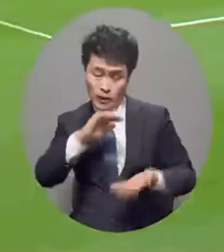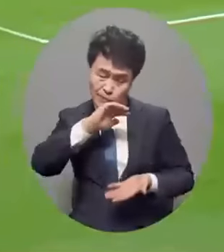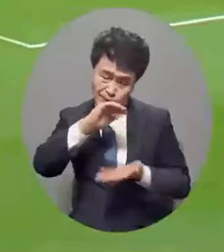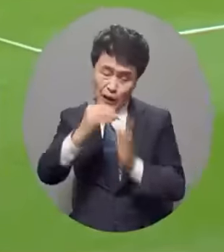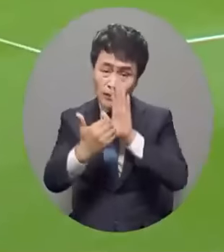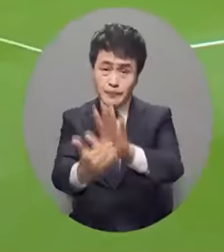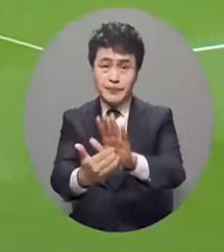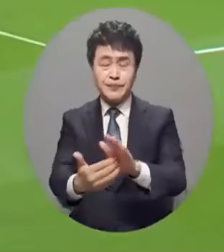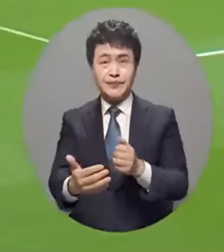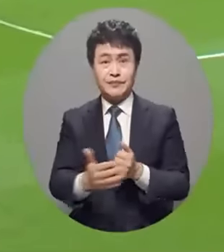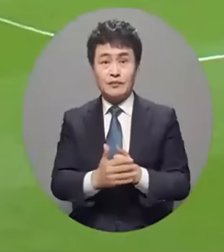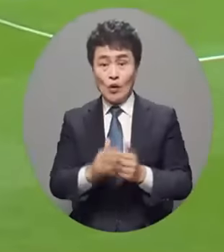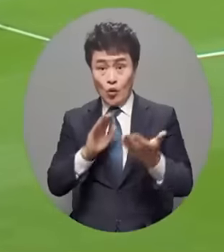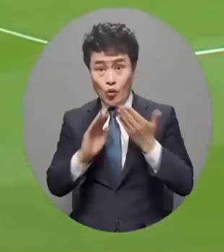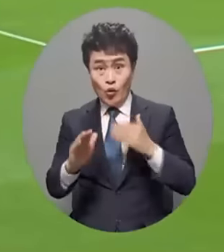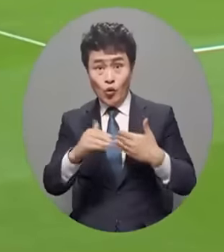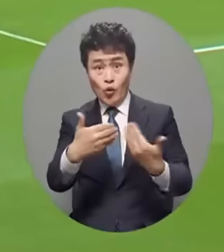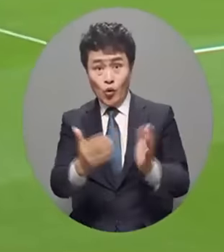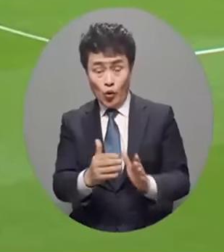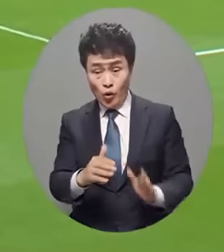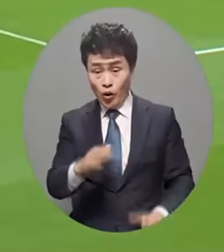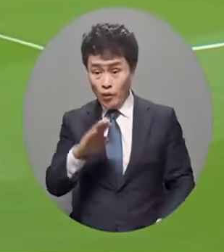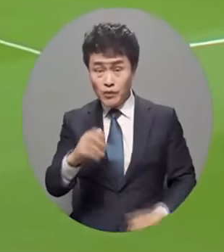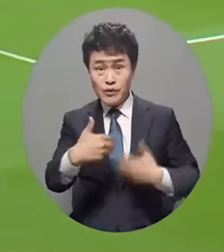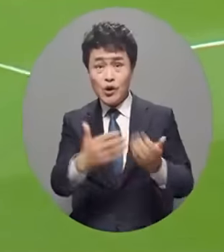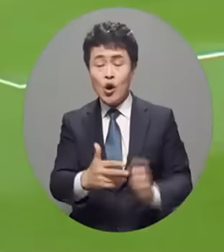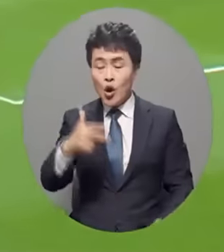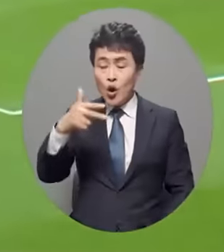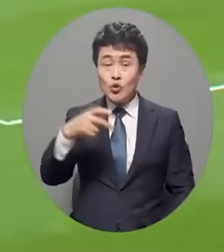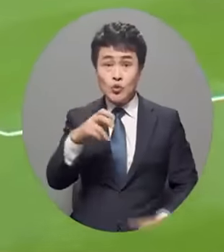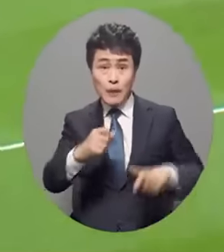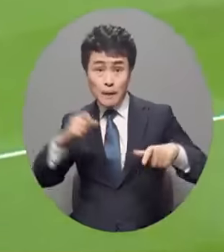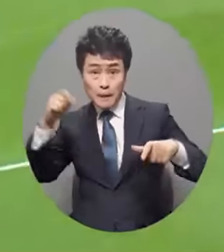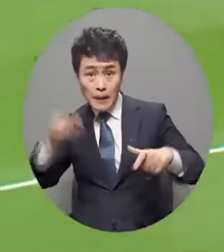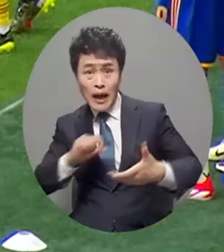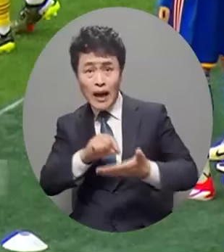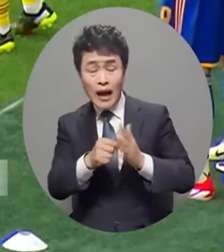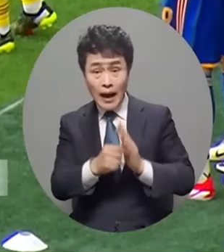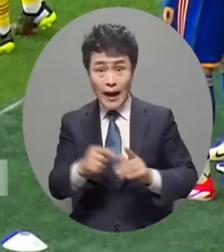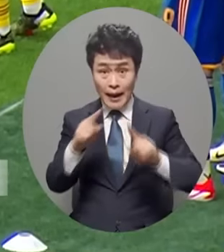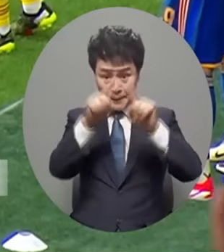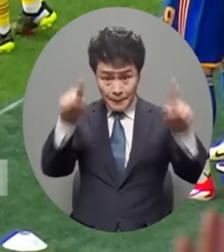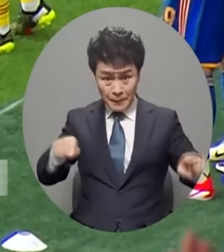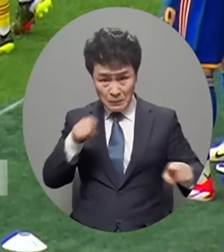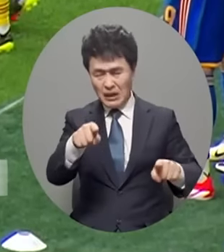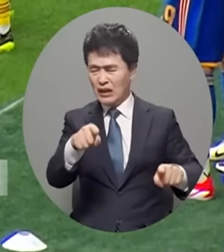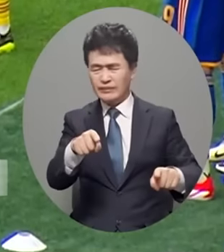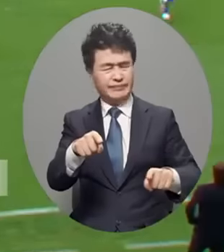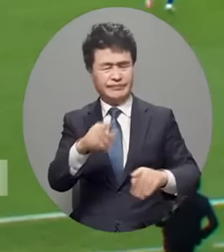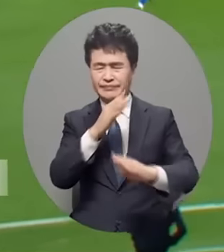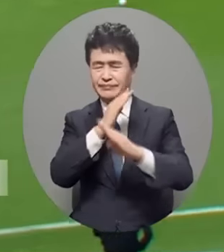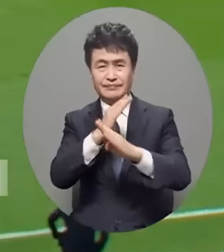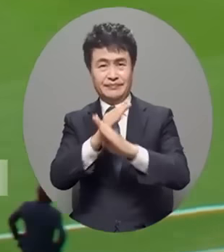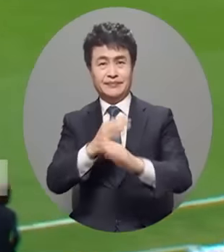걸렸는데요. 후반 중반 프리킥 기회에서 주민규가 골망을 갈랐는데 비디오 판독 끝에 오프사이드가